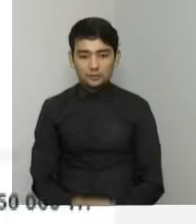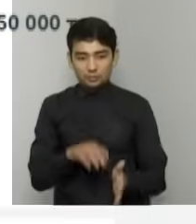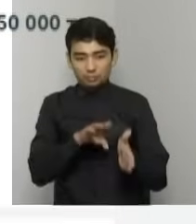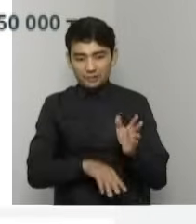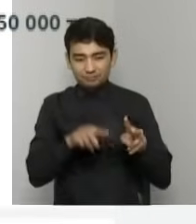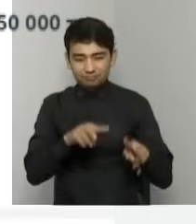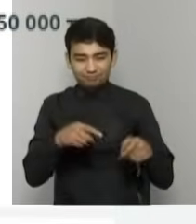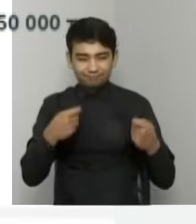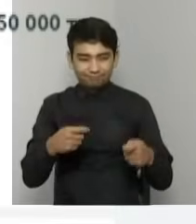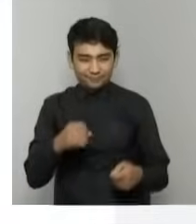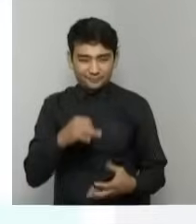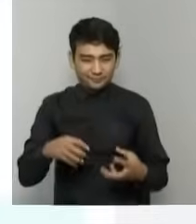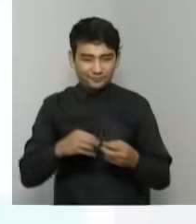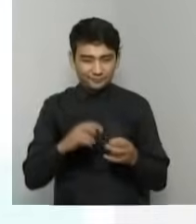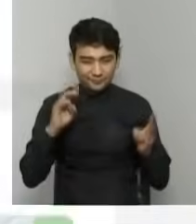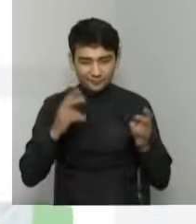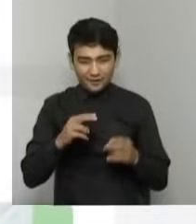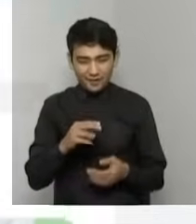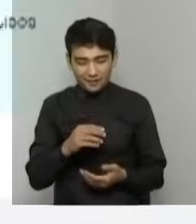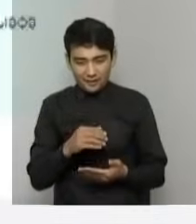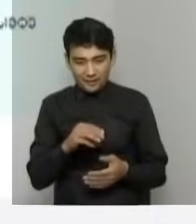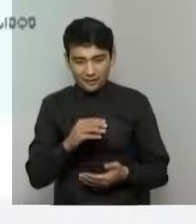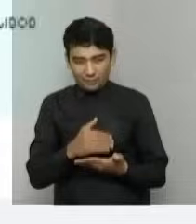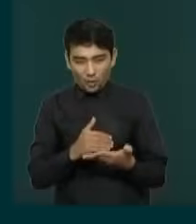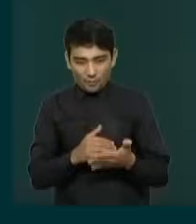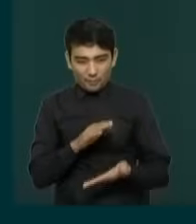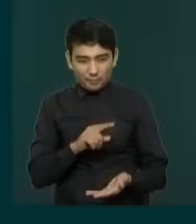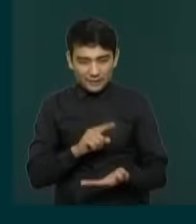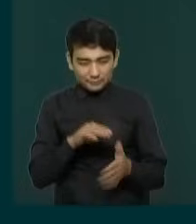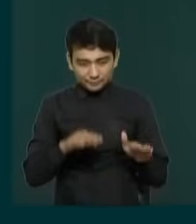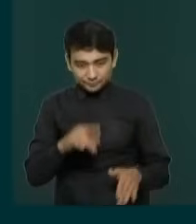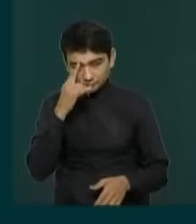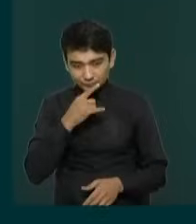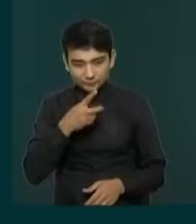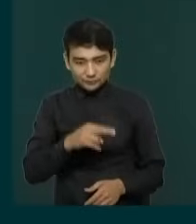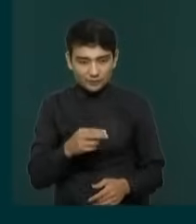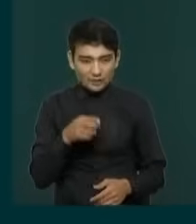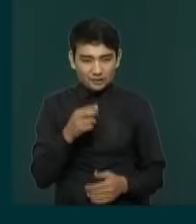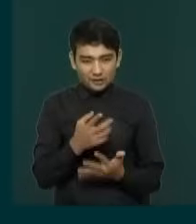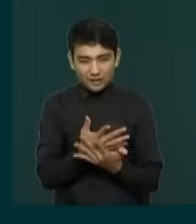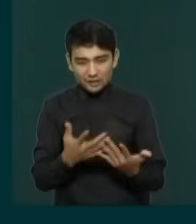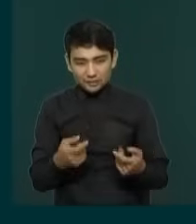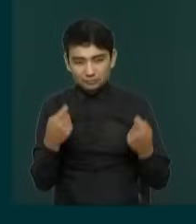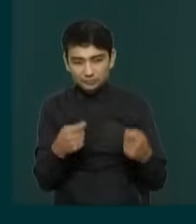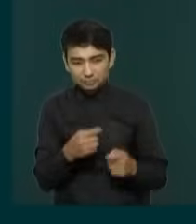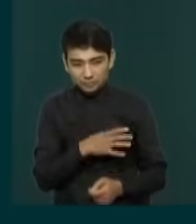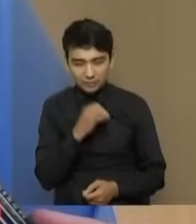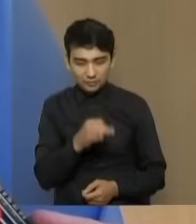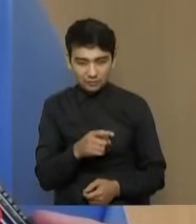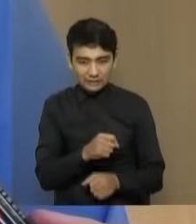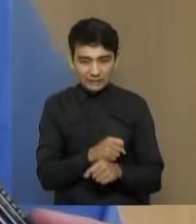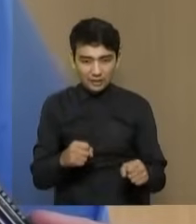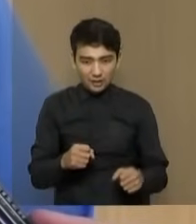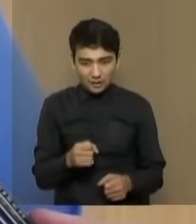Бесконтрольная торговля. На популярных маркетплейсах казахстанцам продавали холодное оружие. Сколько фактов выявила транспортная прокуратура?